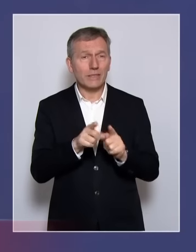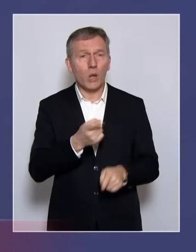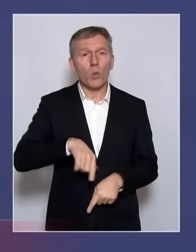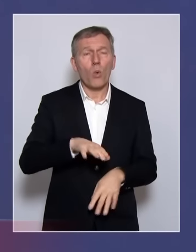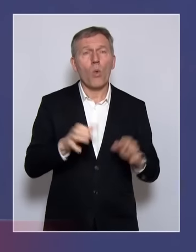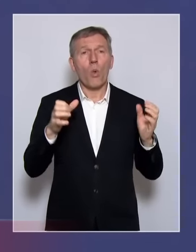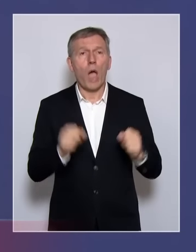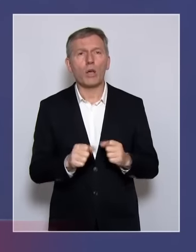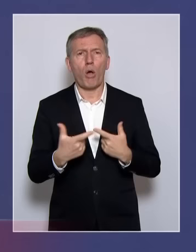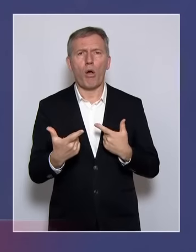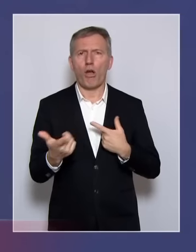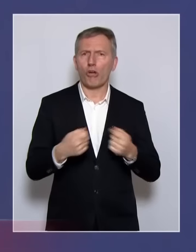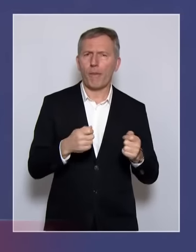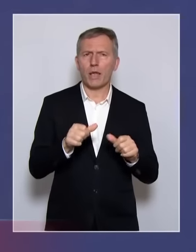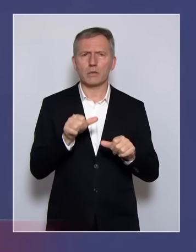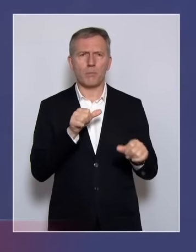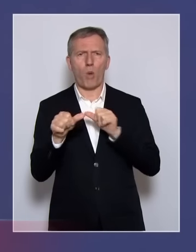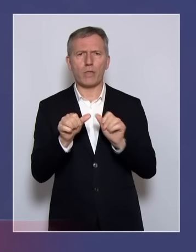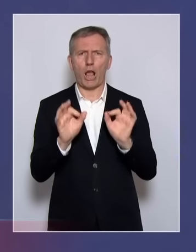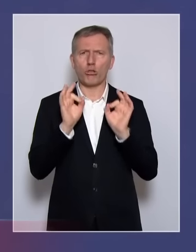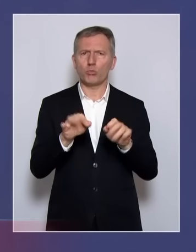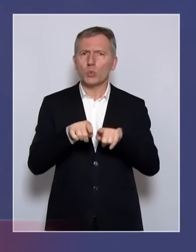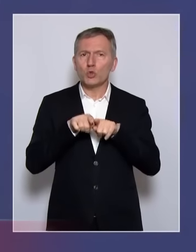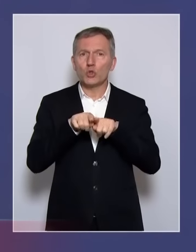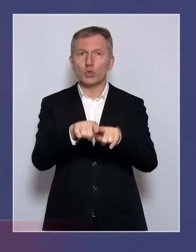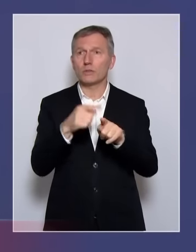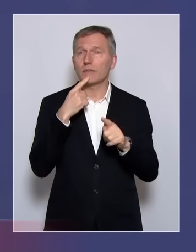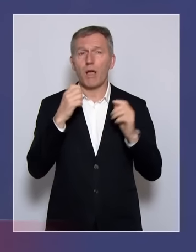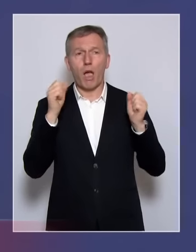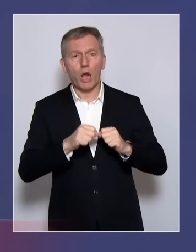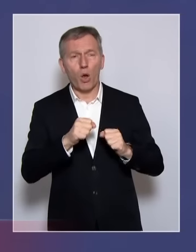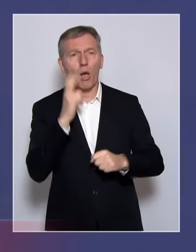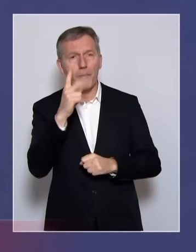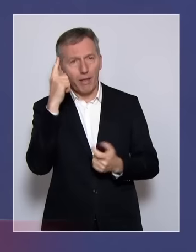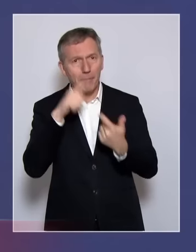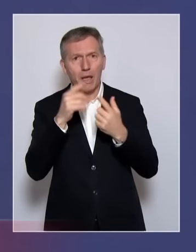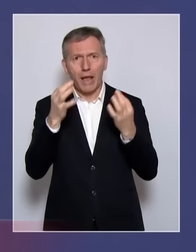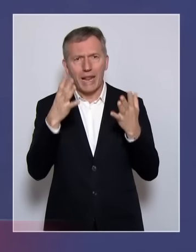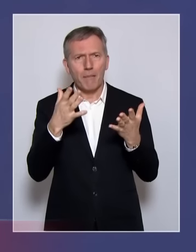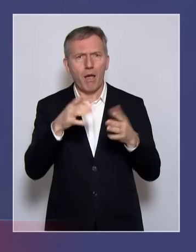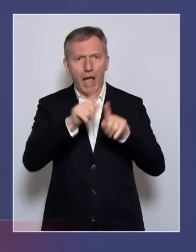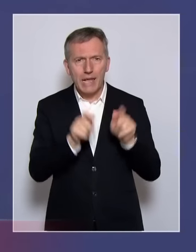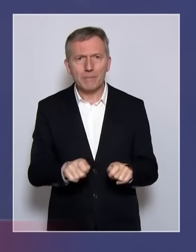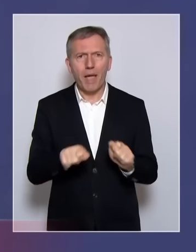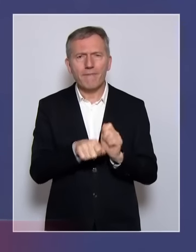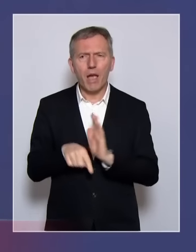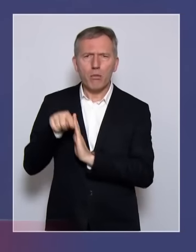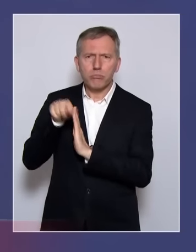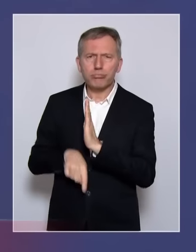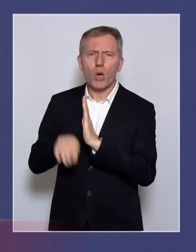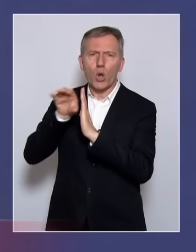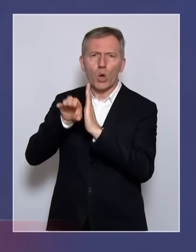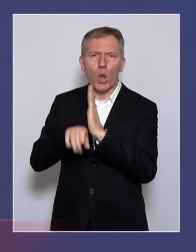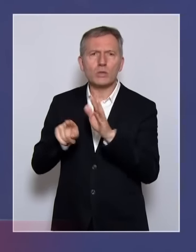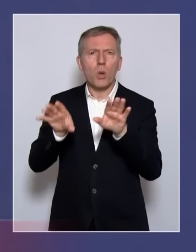de commerce modernes et justes sont ceux où le respect de l'accord de Paris sur le climat est une clause essentielle qui inclut des clauses fortes sur les conditions de